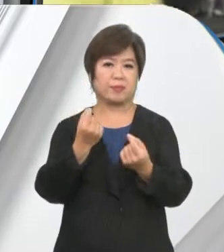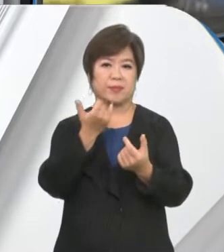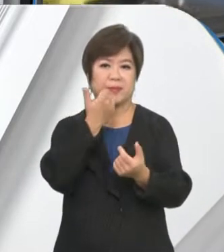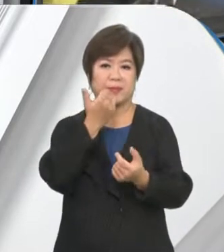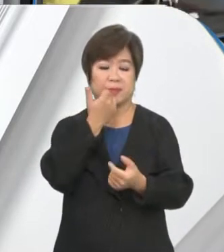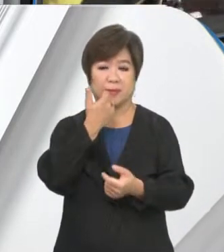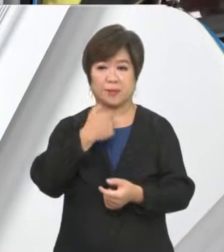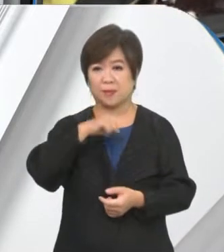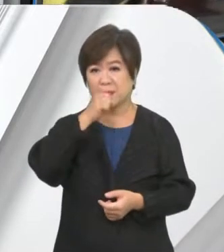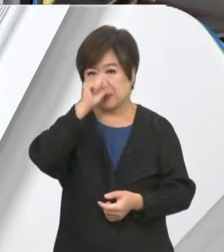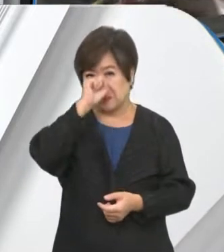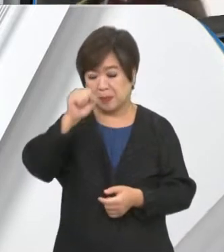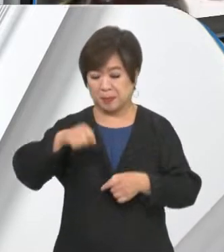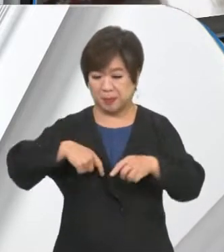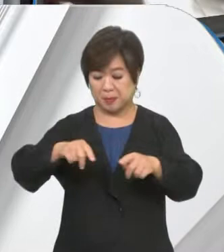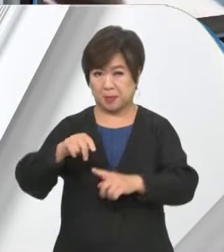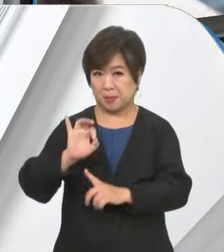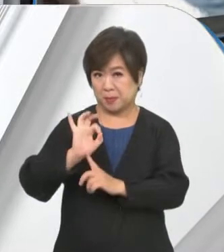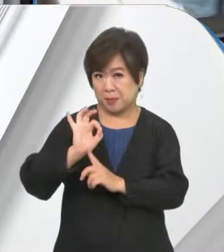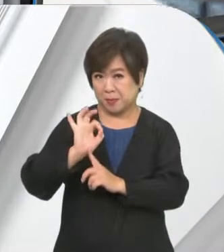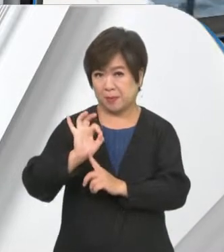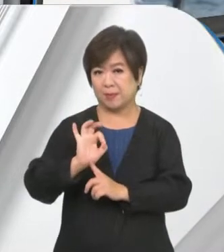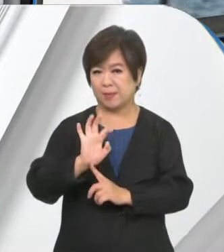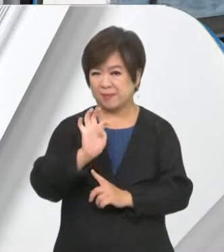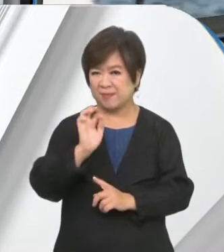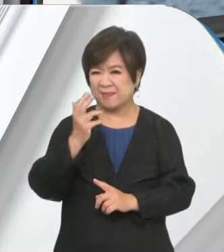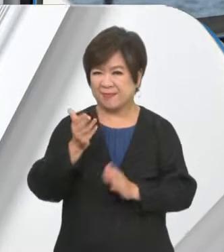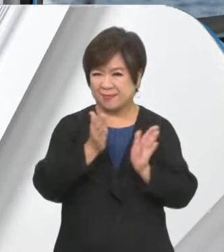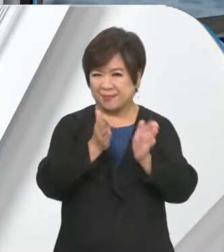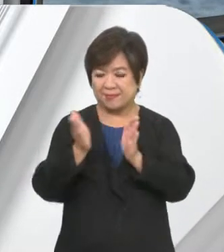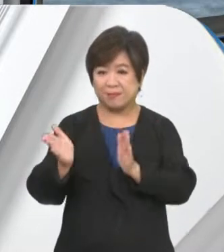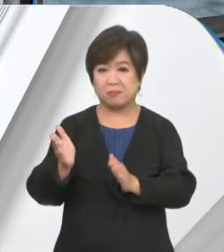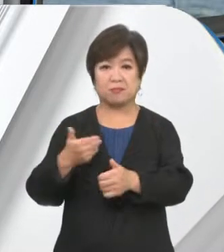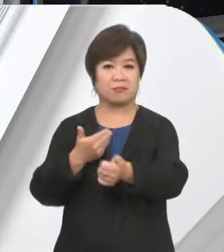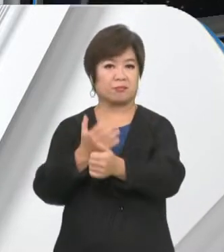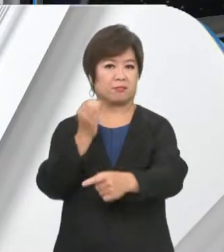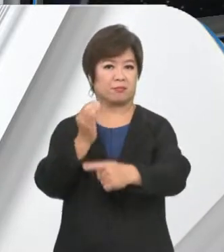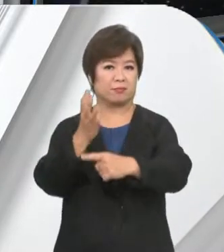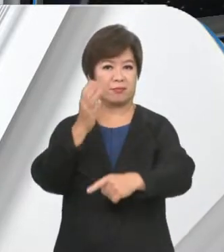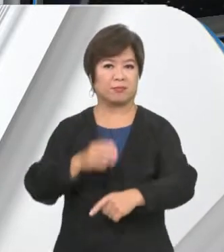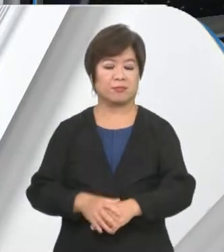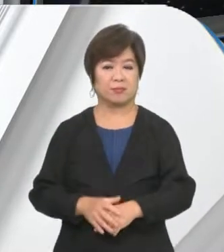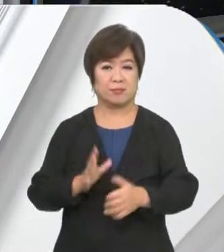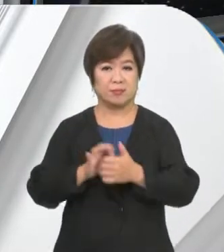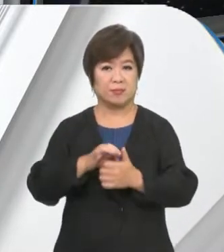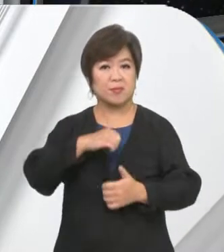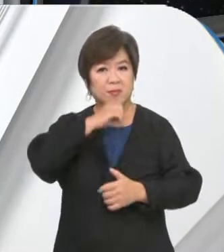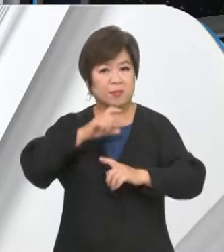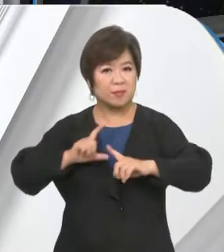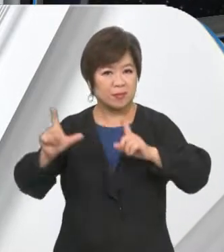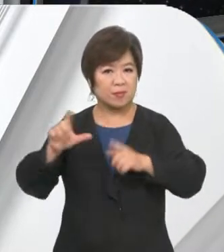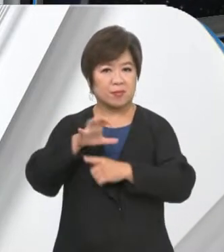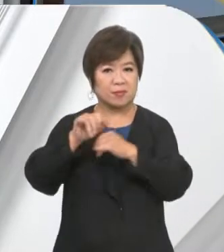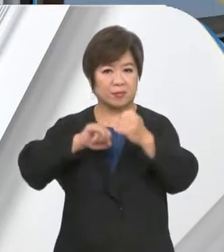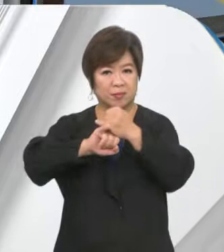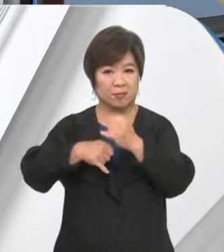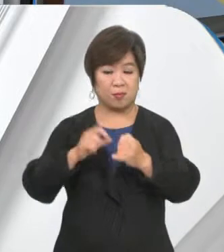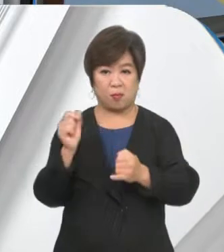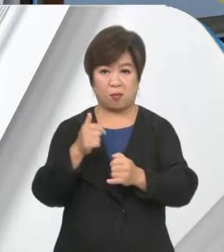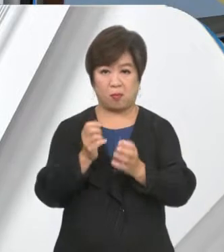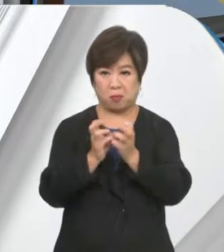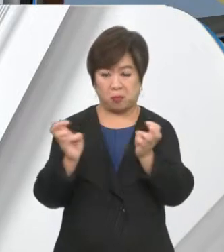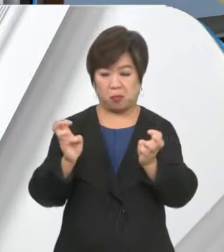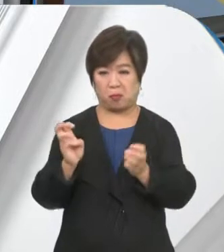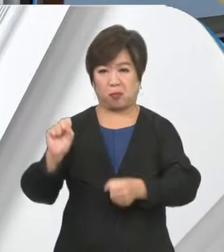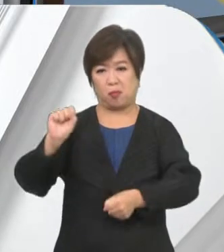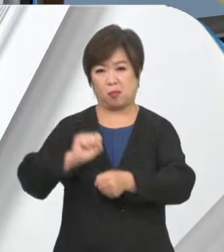48条台湾护航路线，做了票价大五折。评论站政府高级主任肯定快线的业者还推出加